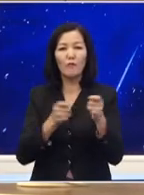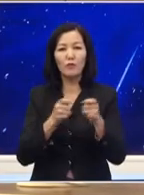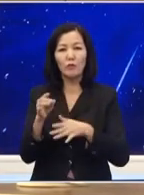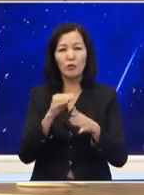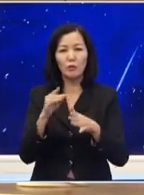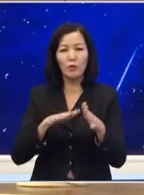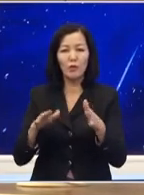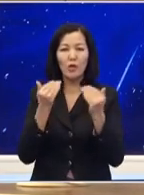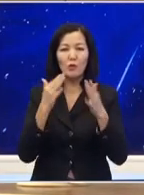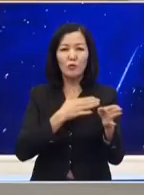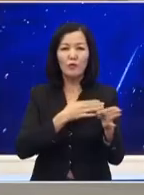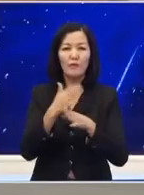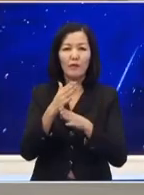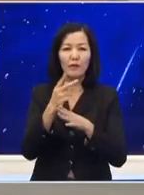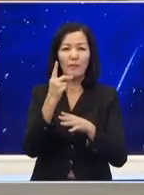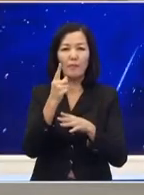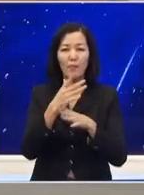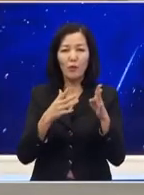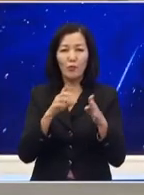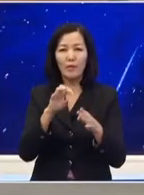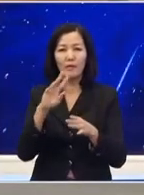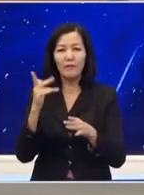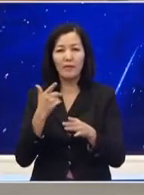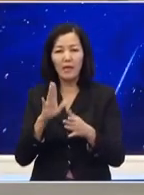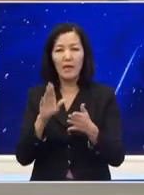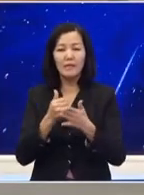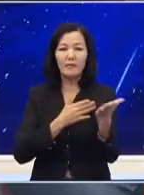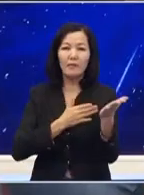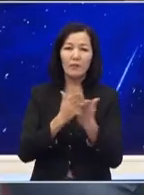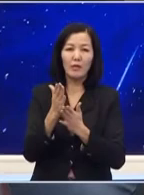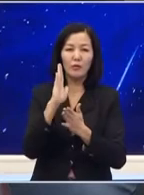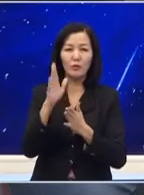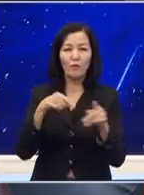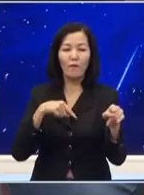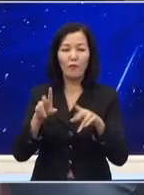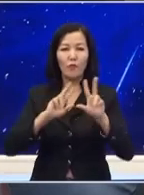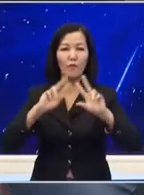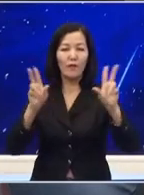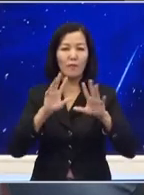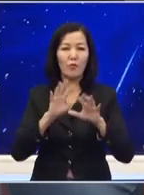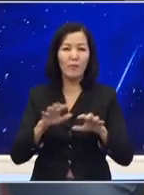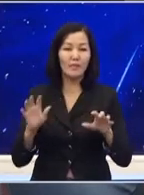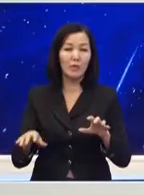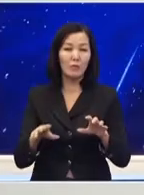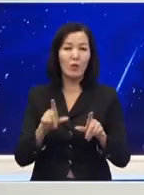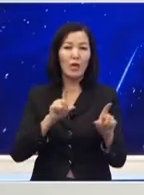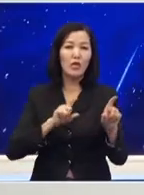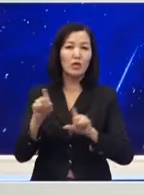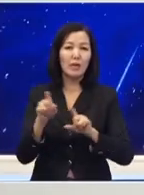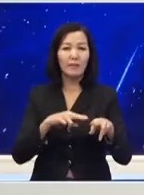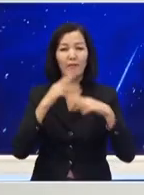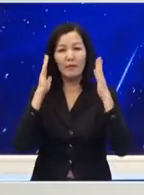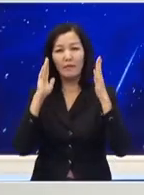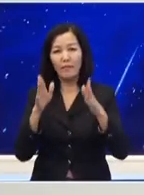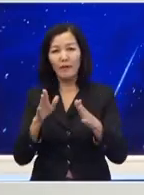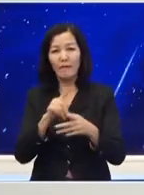края уже выделено около 500 000 000 тенге. Основными направлениями станут футбол, волейбол, баскетбол и шахматы.